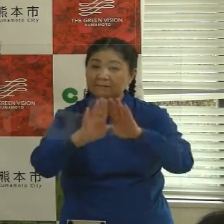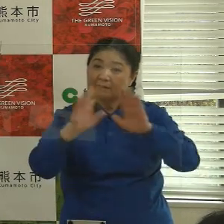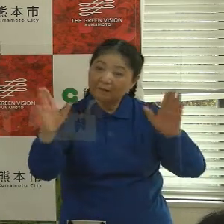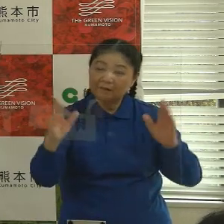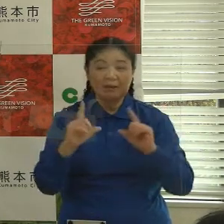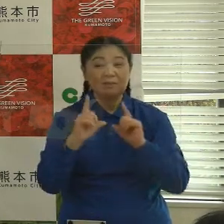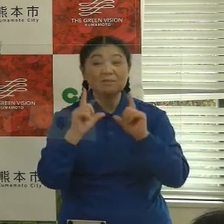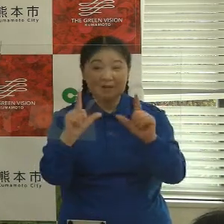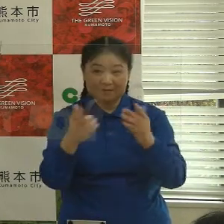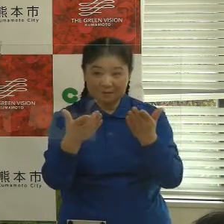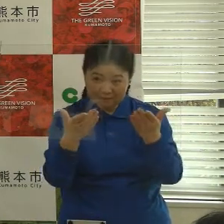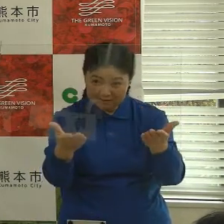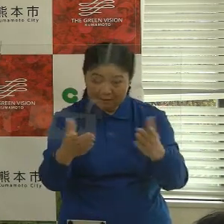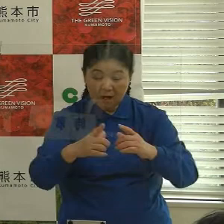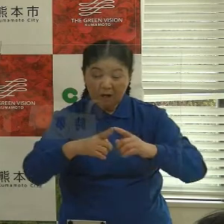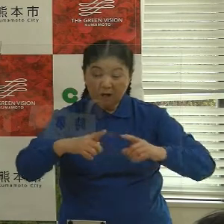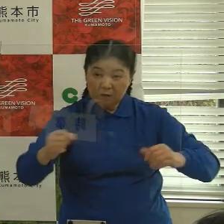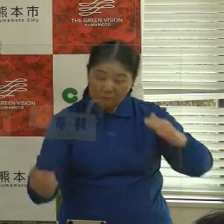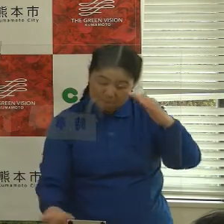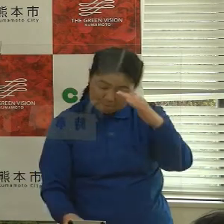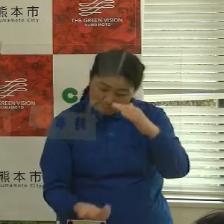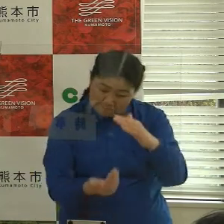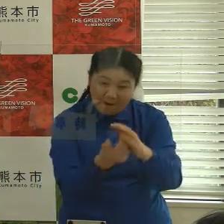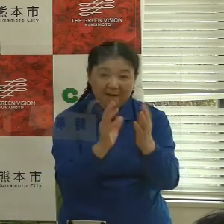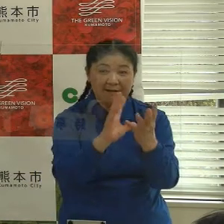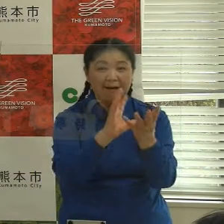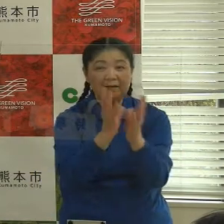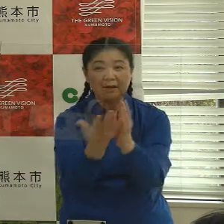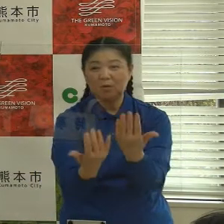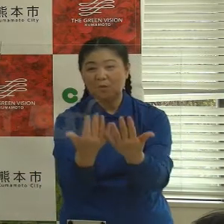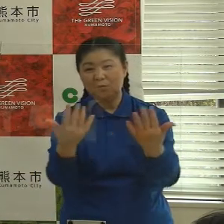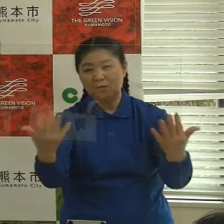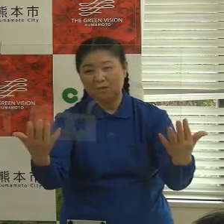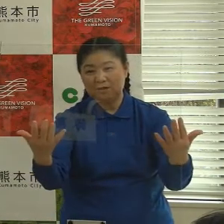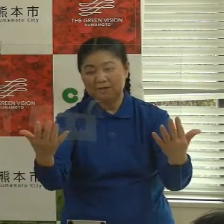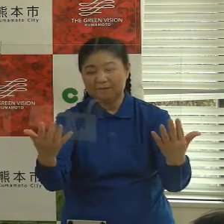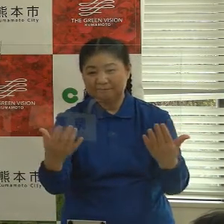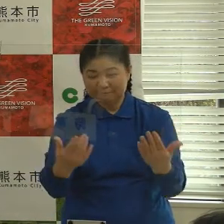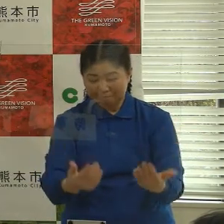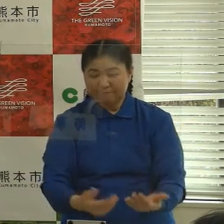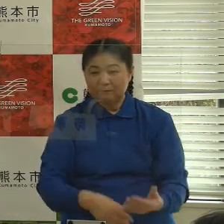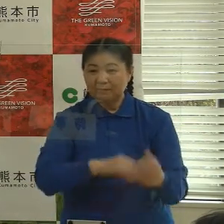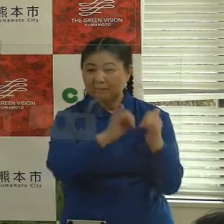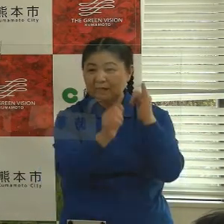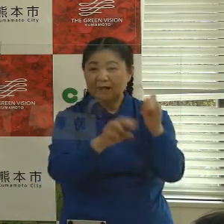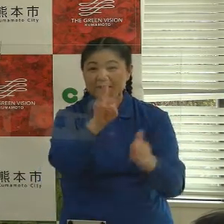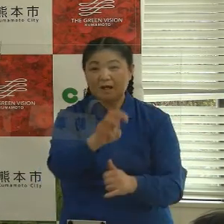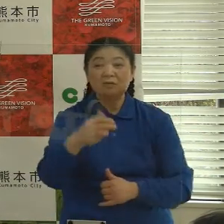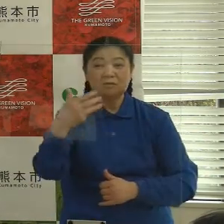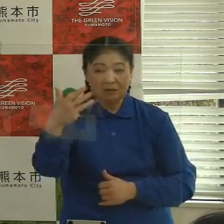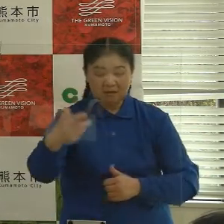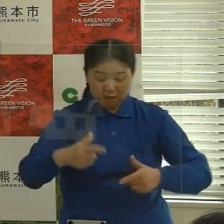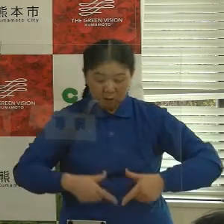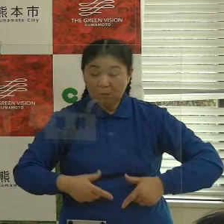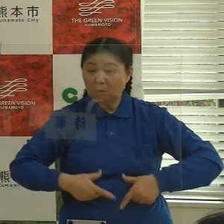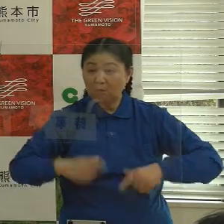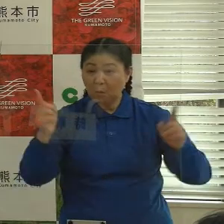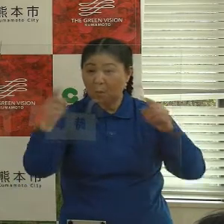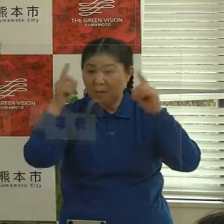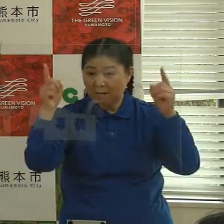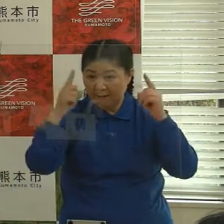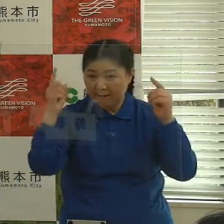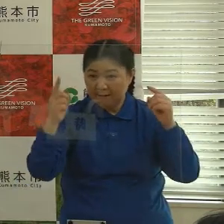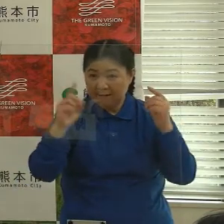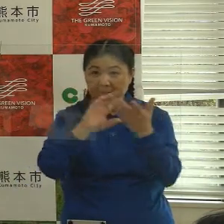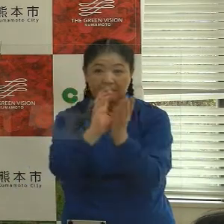知らせをいたします。日本最大級の花と緑の祭典第38回全国都市緑化熊本フェア熊本